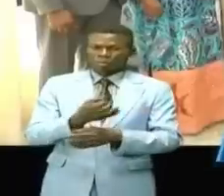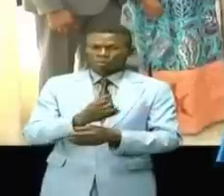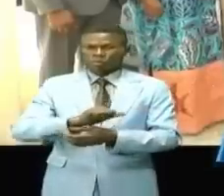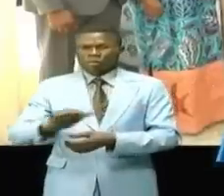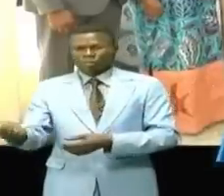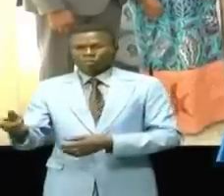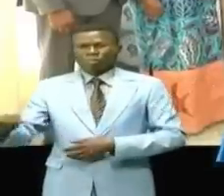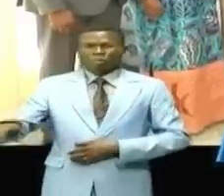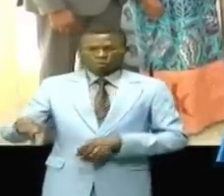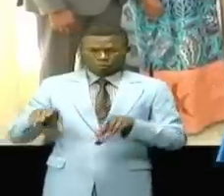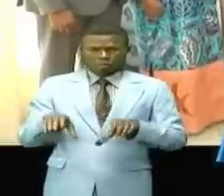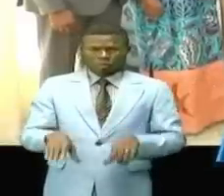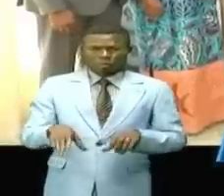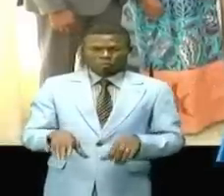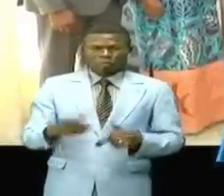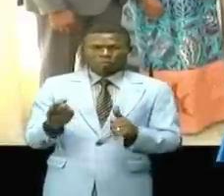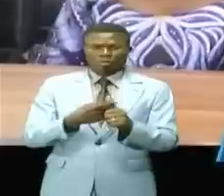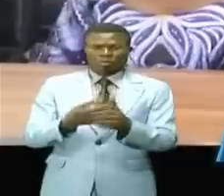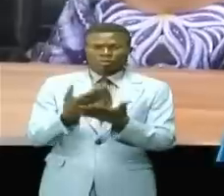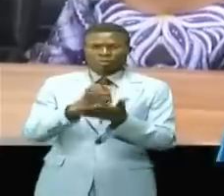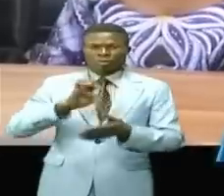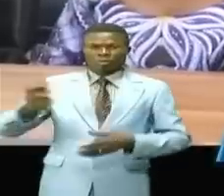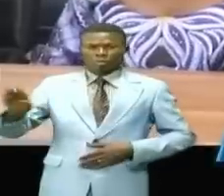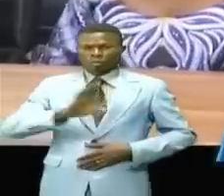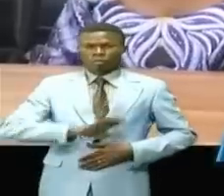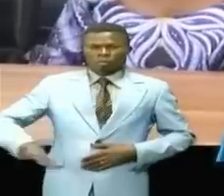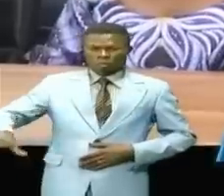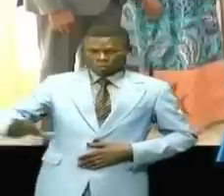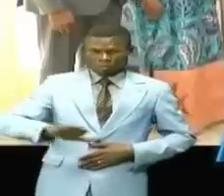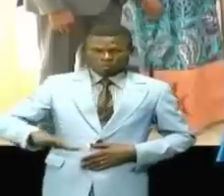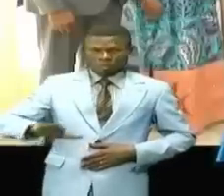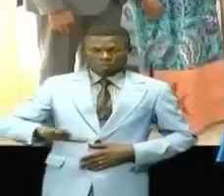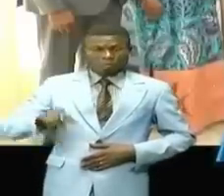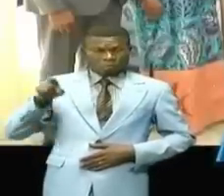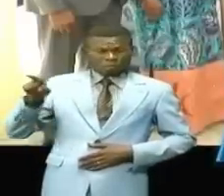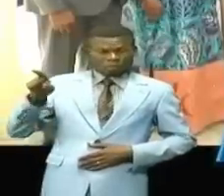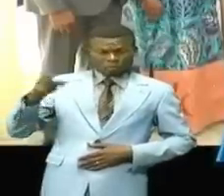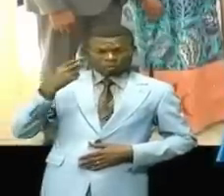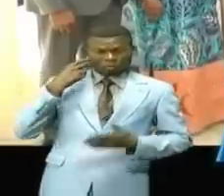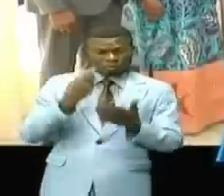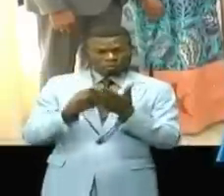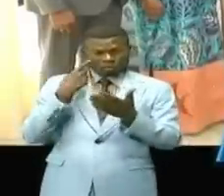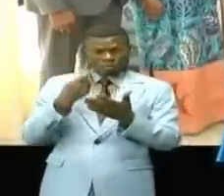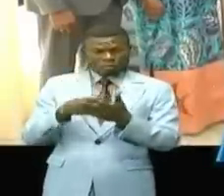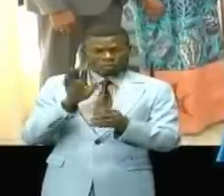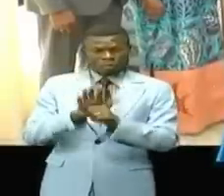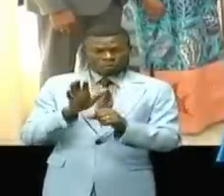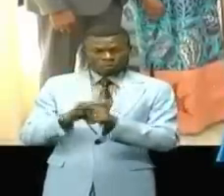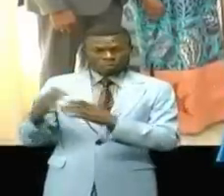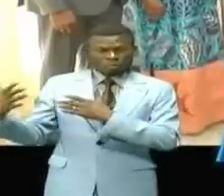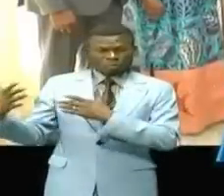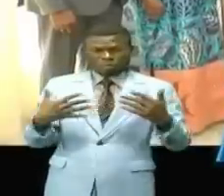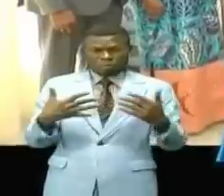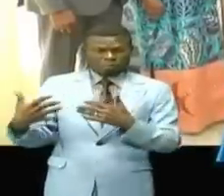entités de notre pays, notamment à l'est du pays, qui subit une